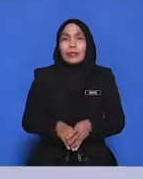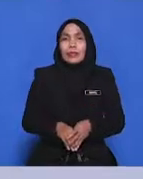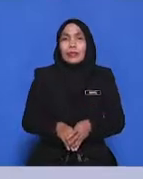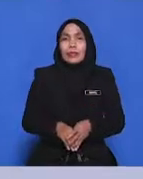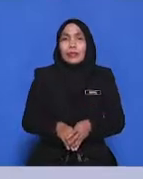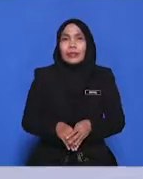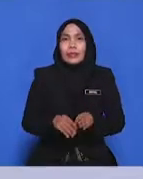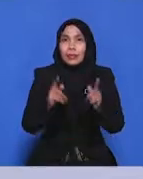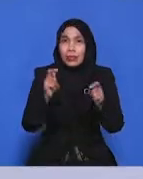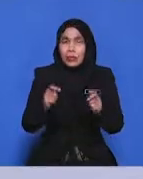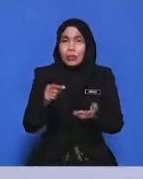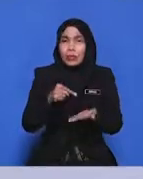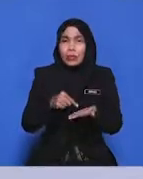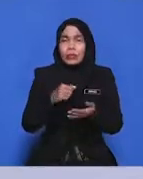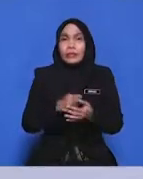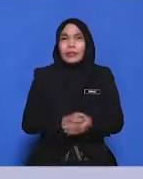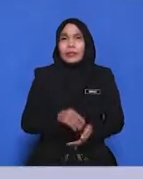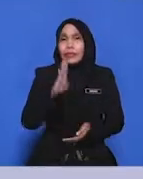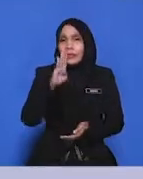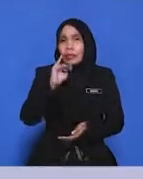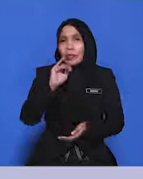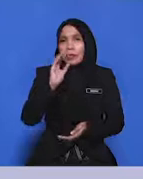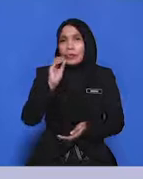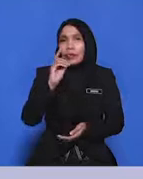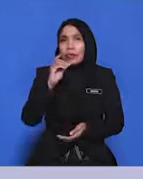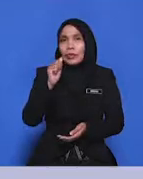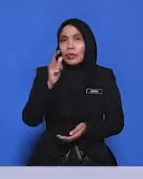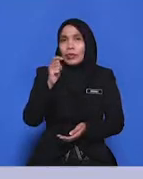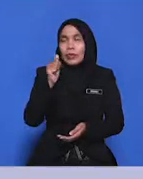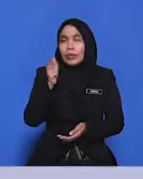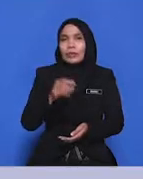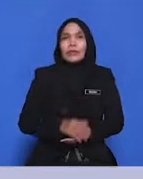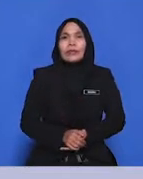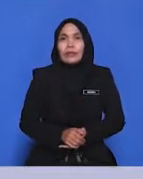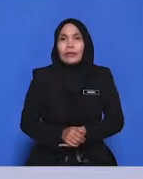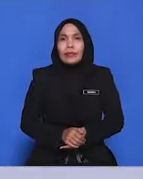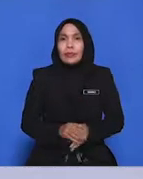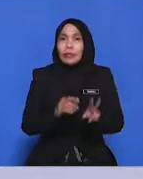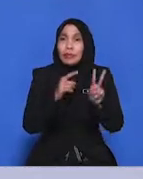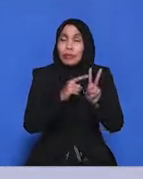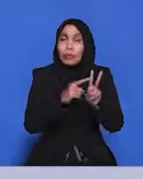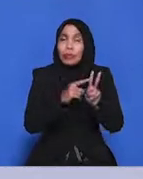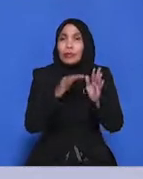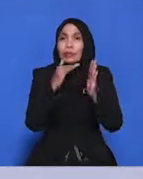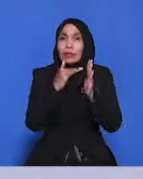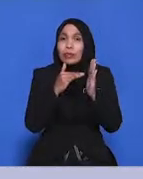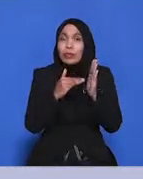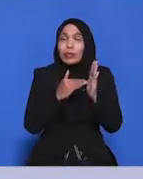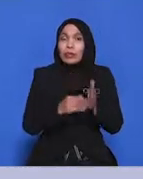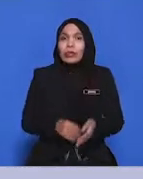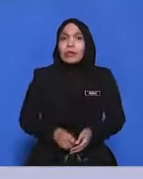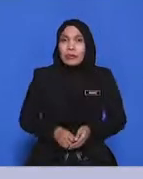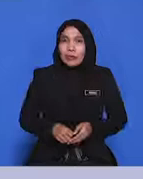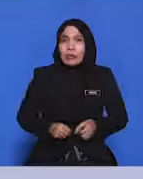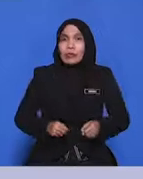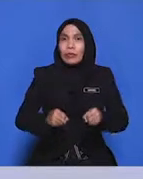As-Sayyid Jamaluddin Al-Afghani dengan betul. Kedua, menyenaraikan sumbangan